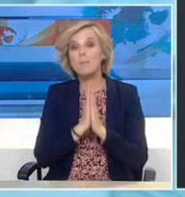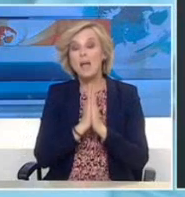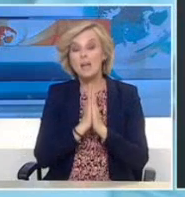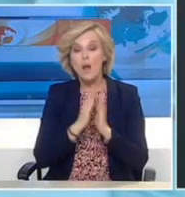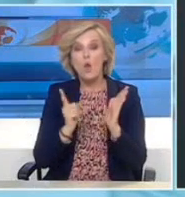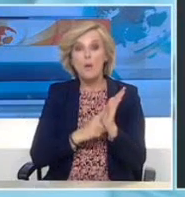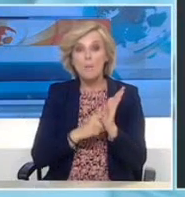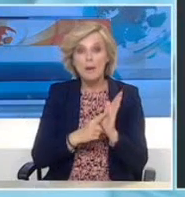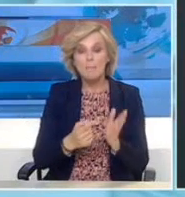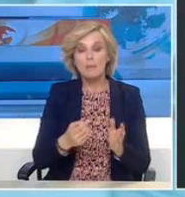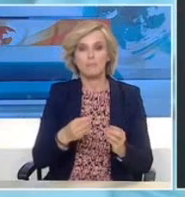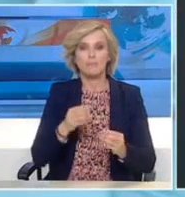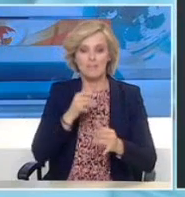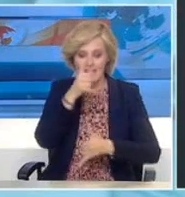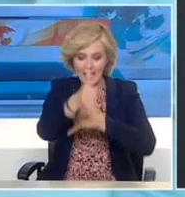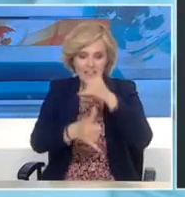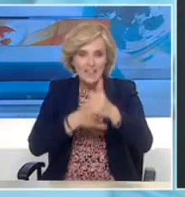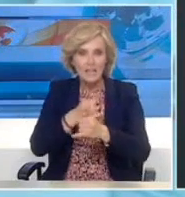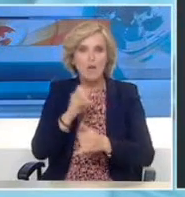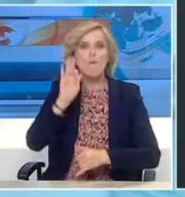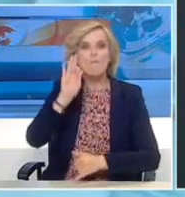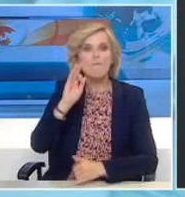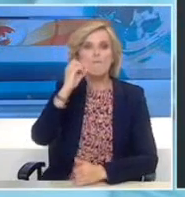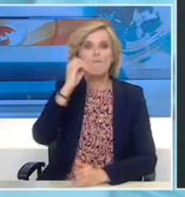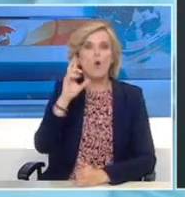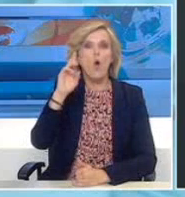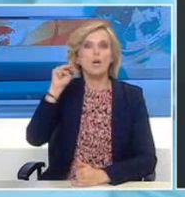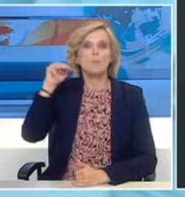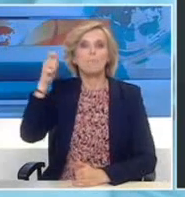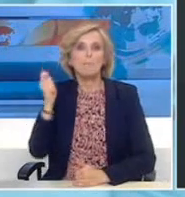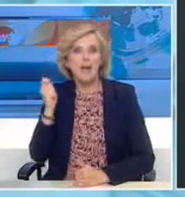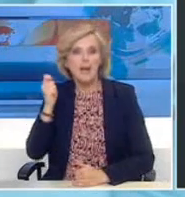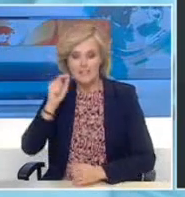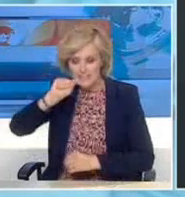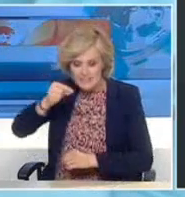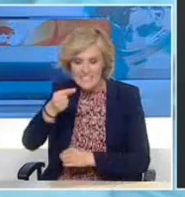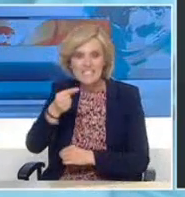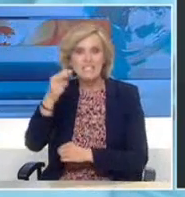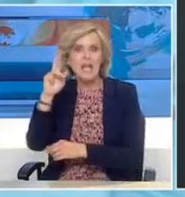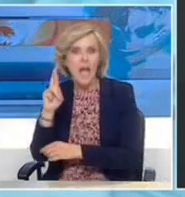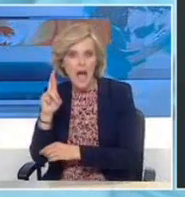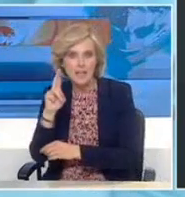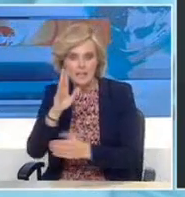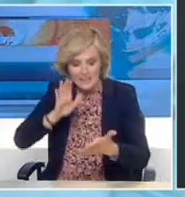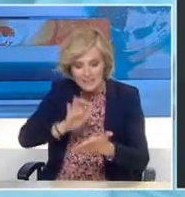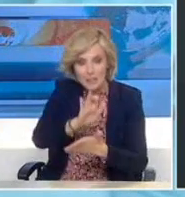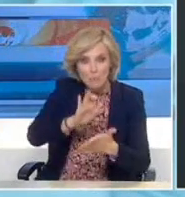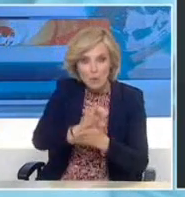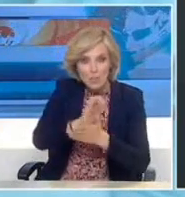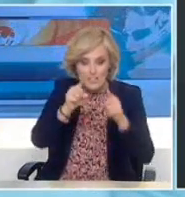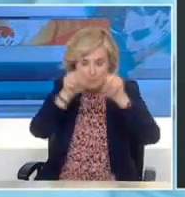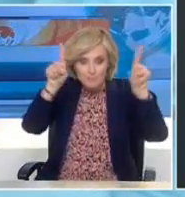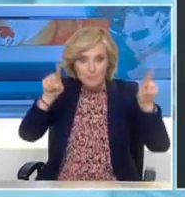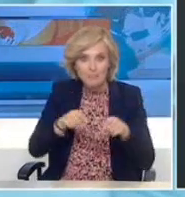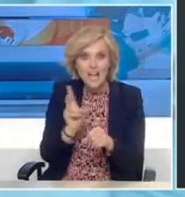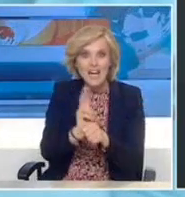οδηγίες από το forma.gov.gr, αλλά να υπενθυμίσω και τη δυνατότητα εκτύπωσης απαραίτητης βεβαίωσης μετακίνησης, αλλά και την